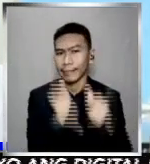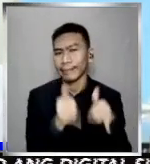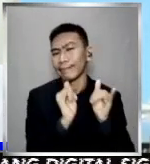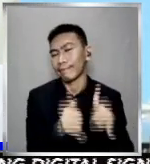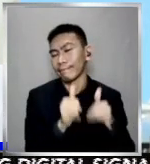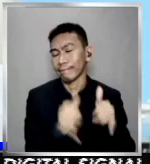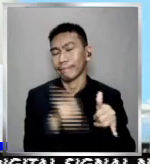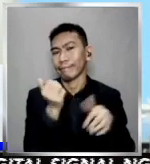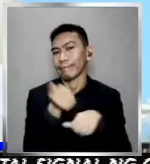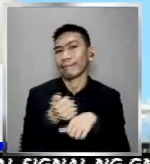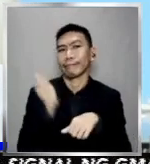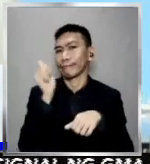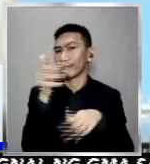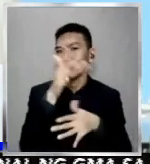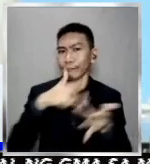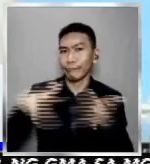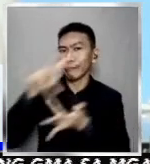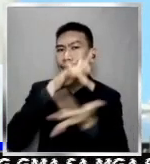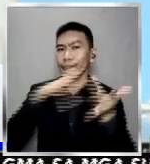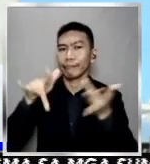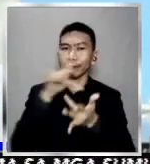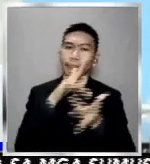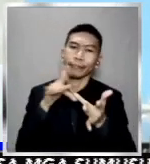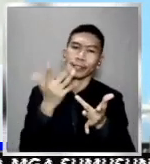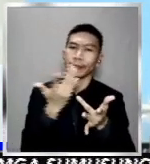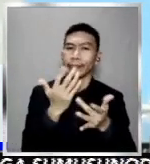galaw ng galaw dyan na hindi tama,